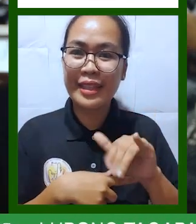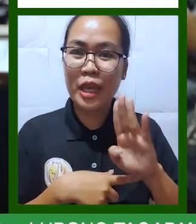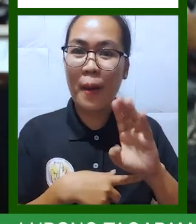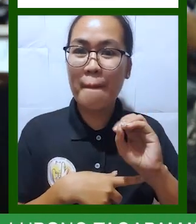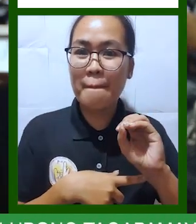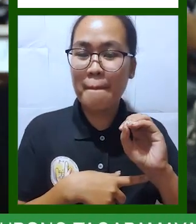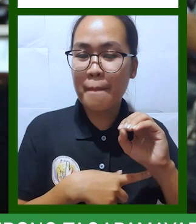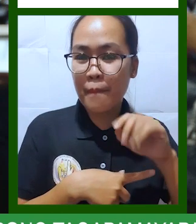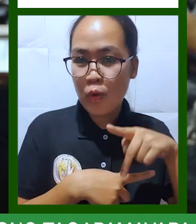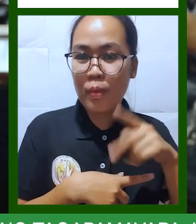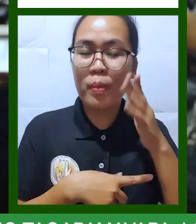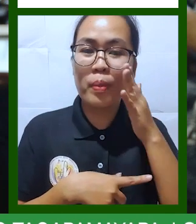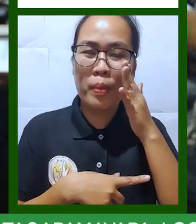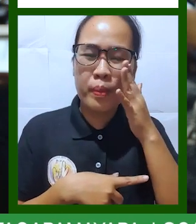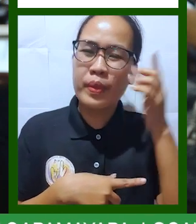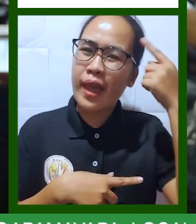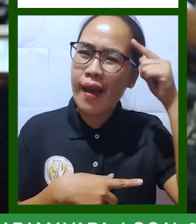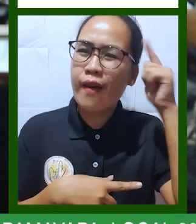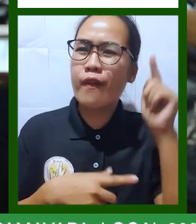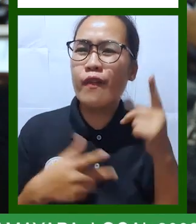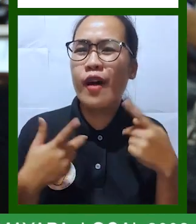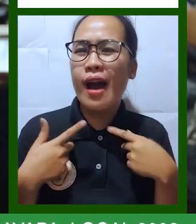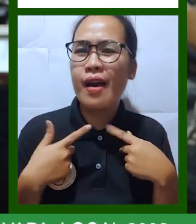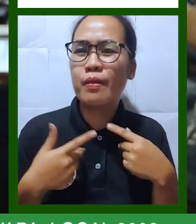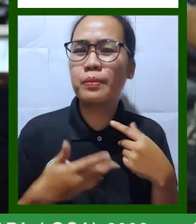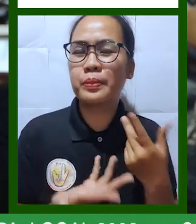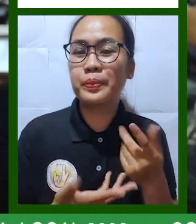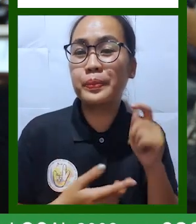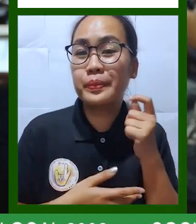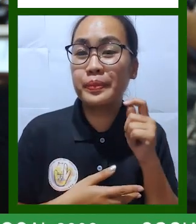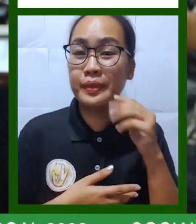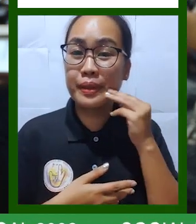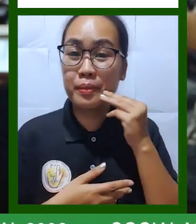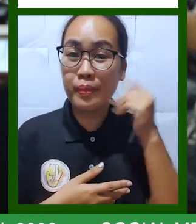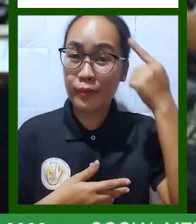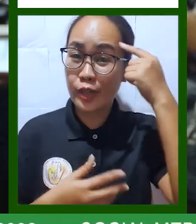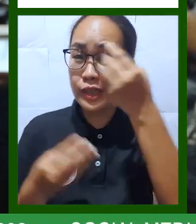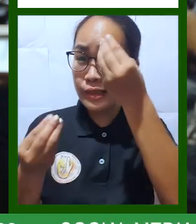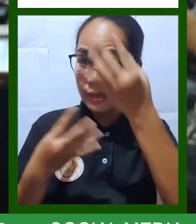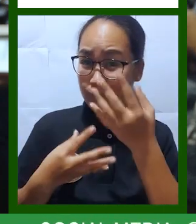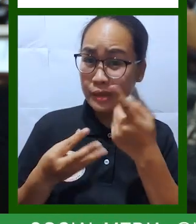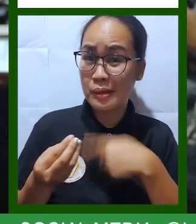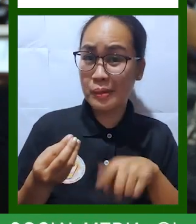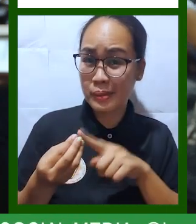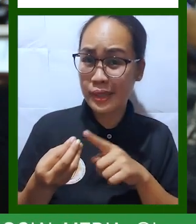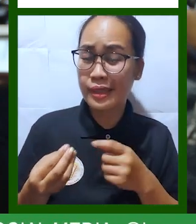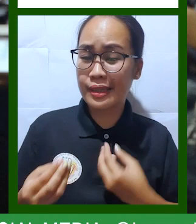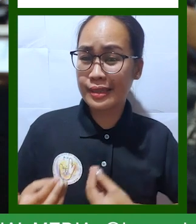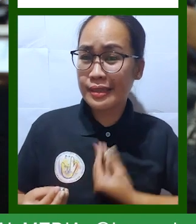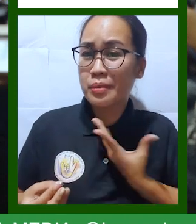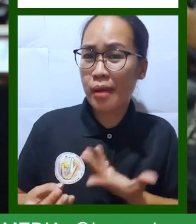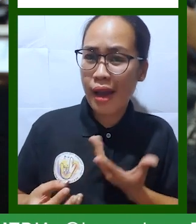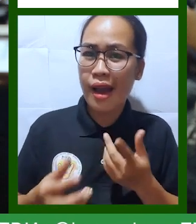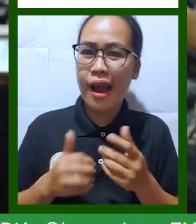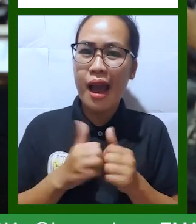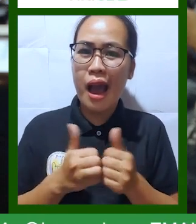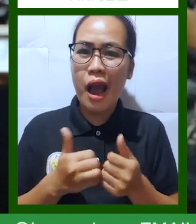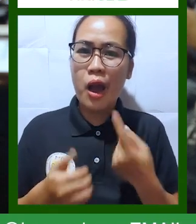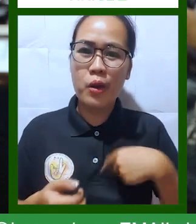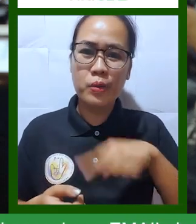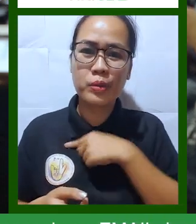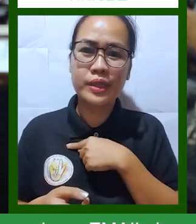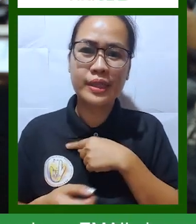So, isa rin po si Tita Marge na patuloy na nagbibigay sa amin ng inspiration rin sa aming ginagawang monthly